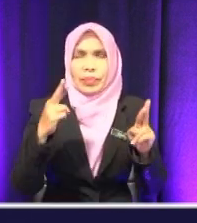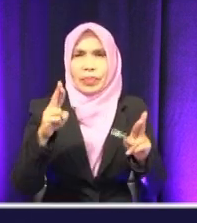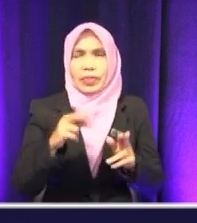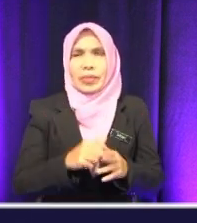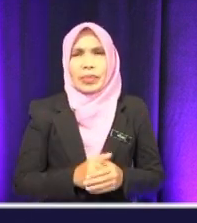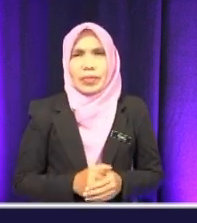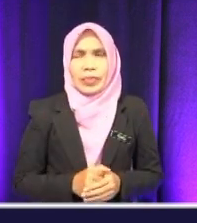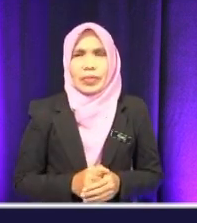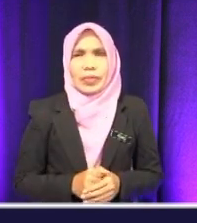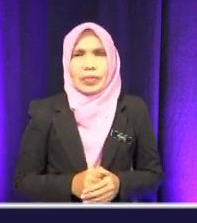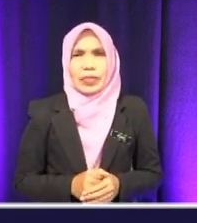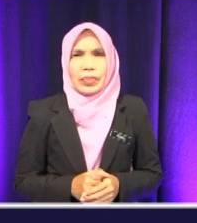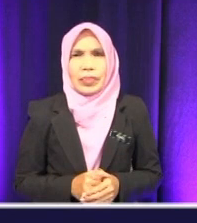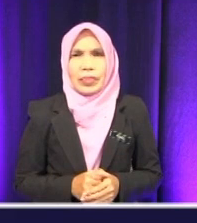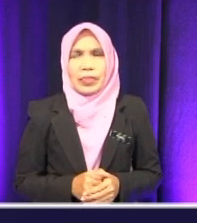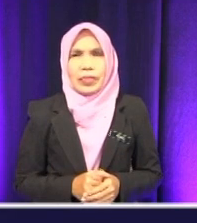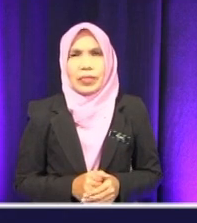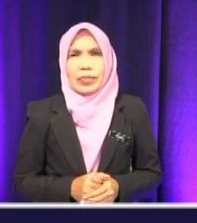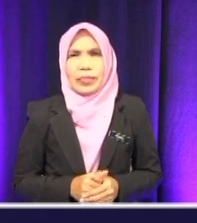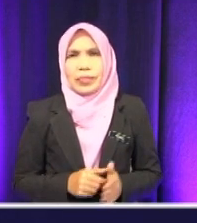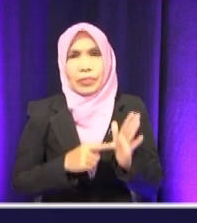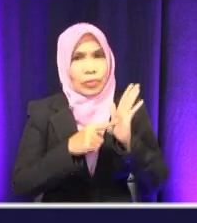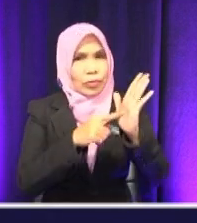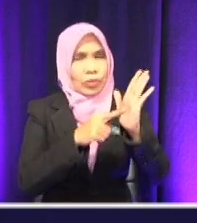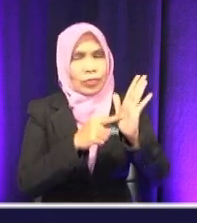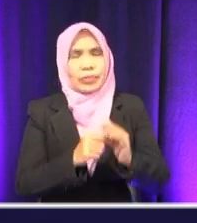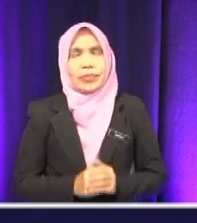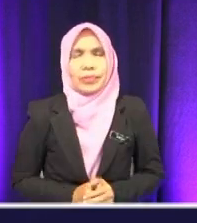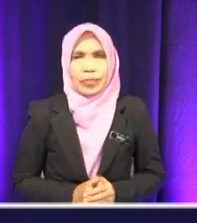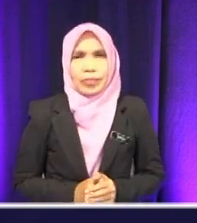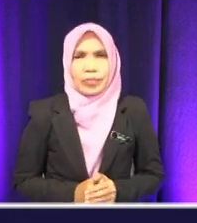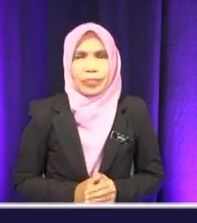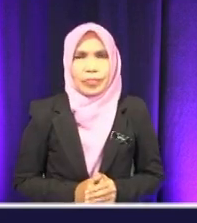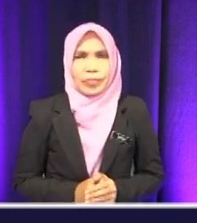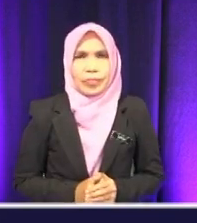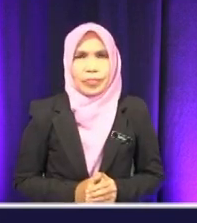cara bahasa kita tak bagi penuh